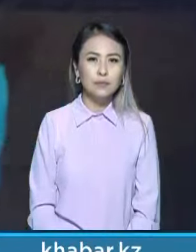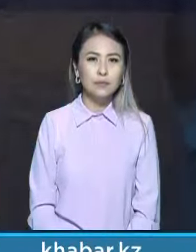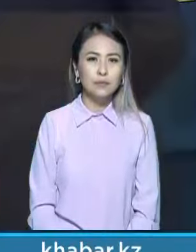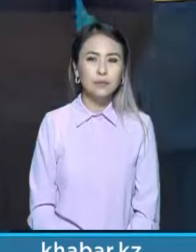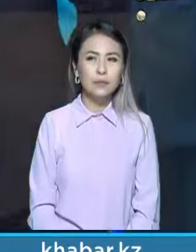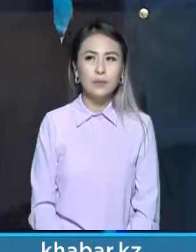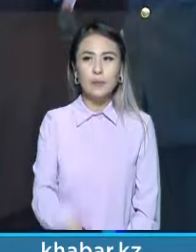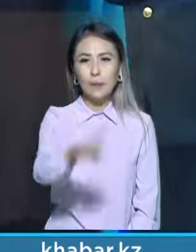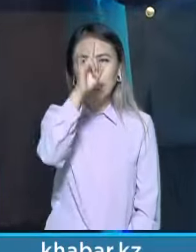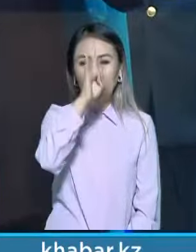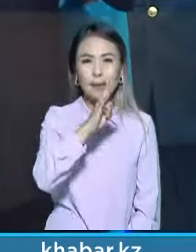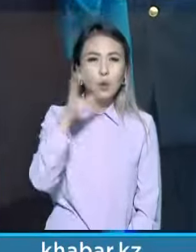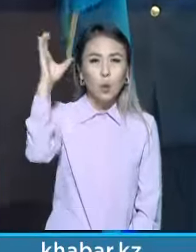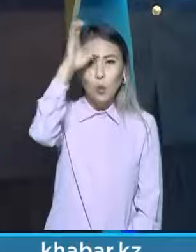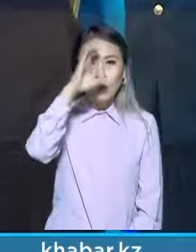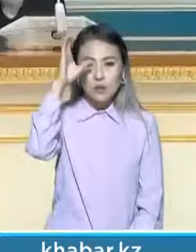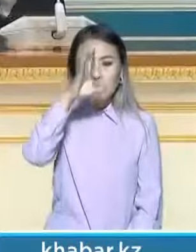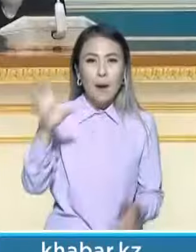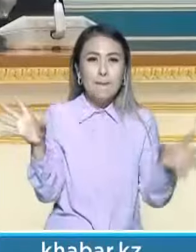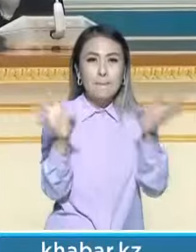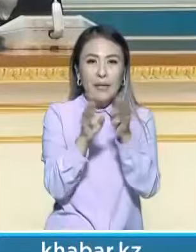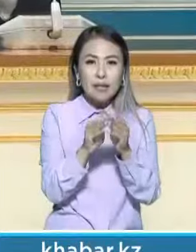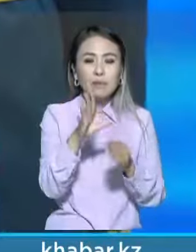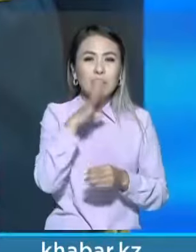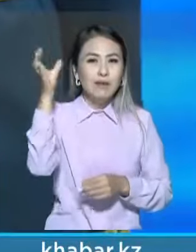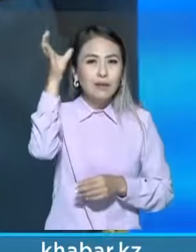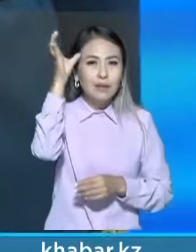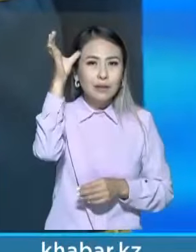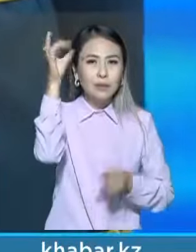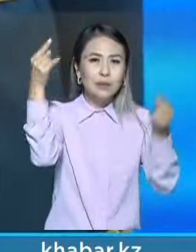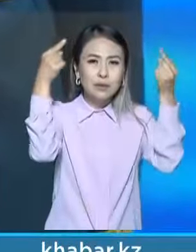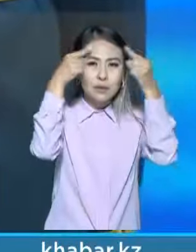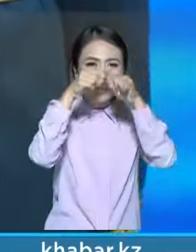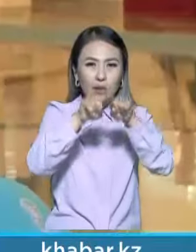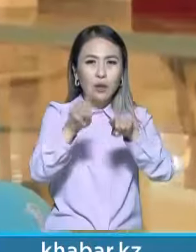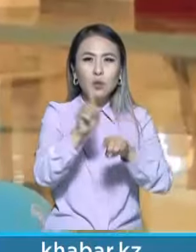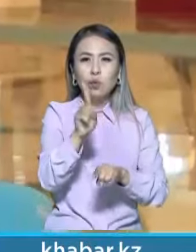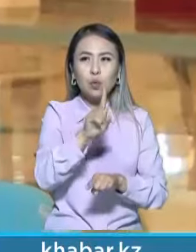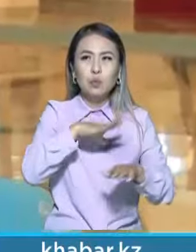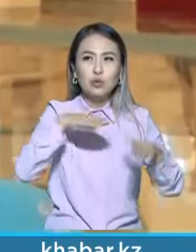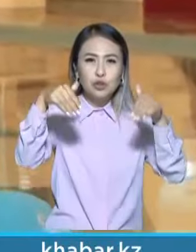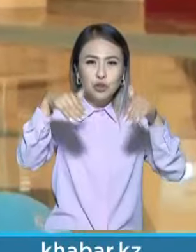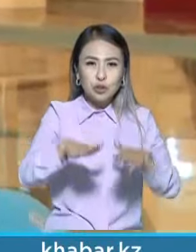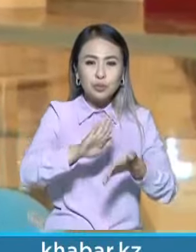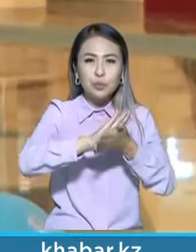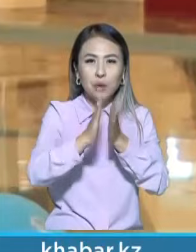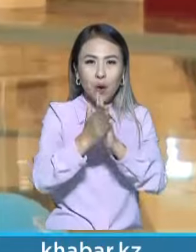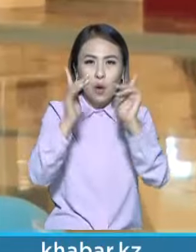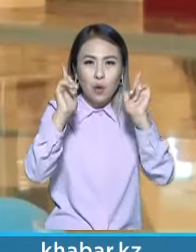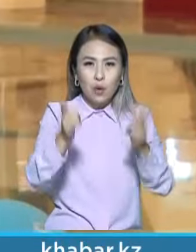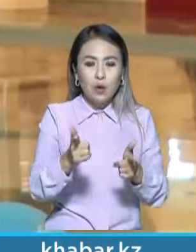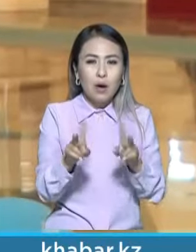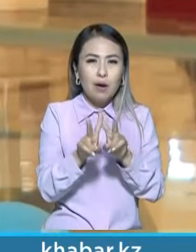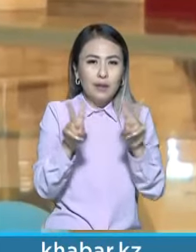Енді Қазақстан мен Өзбекстан бірігіп ғылыми, техникалық шешімдер табуға бет бұрды. Бұл ортақ